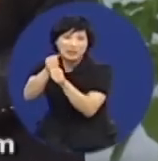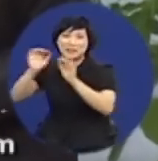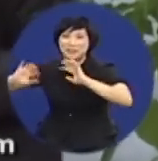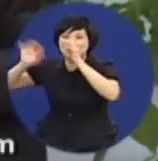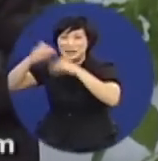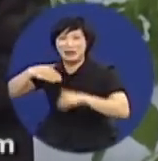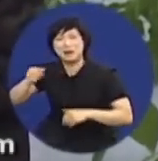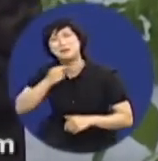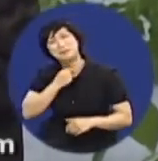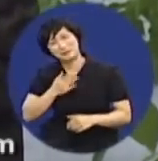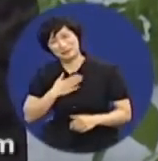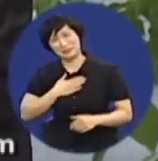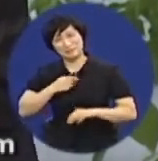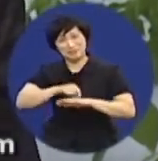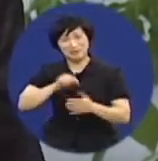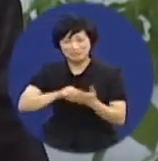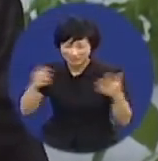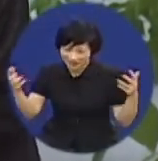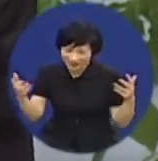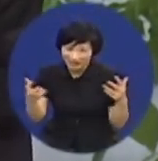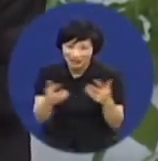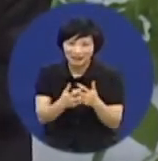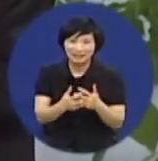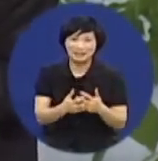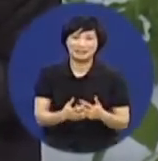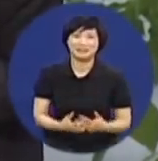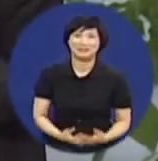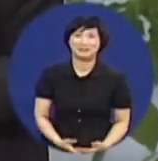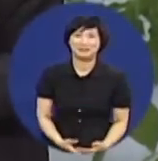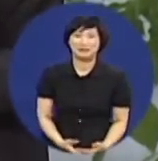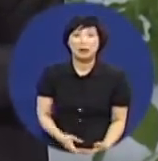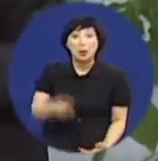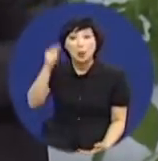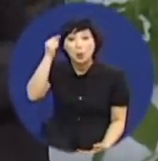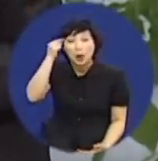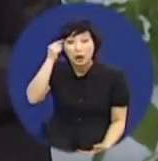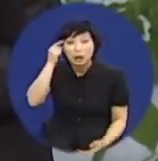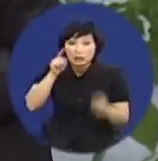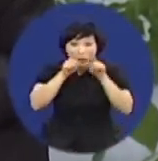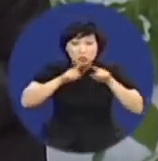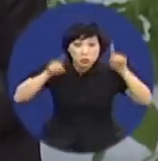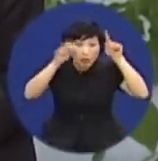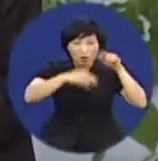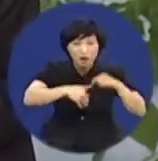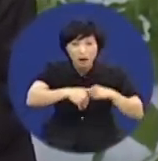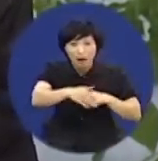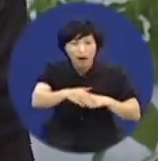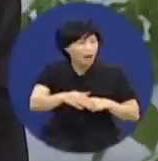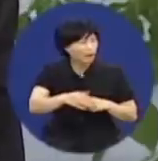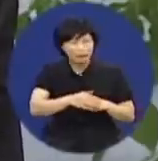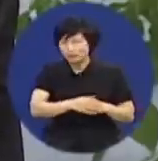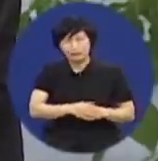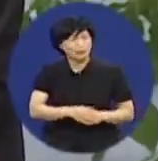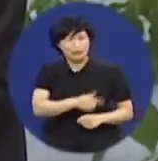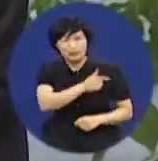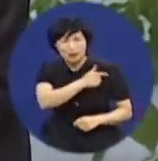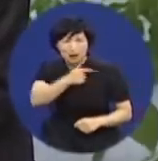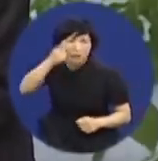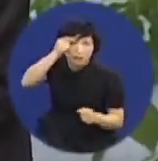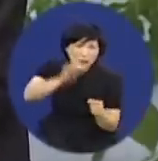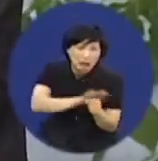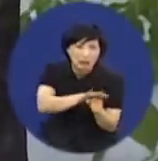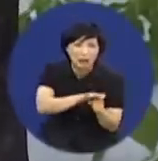も天国に連れて行きたい心でいっぱいです。どうしてですか？地獄はあまりにも残酷だ